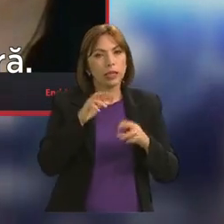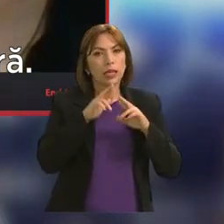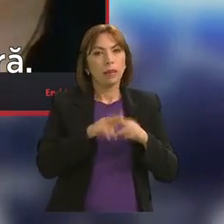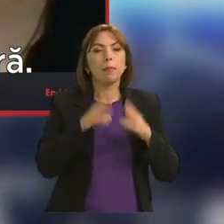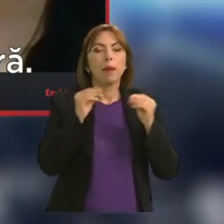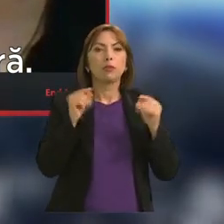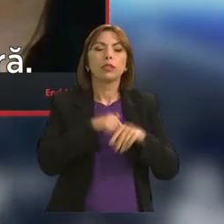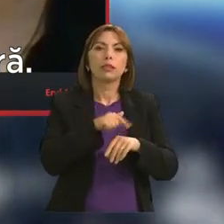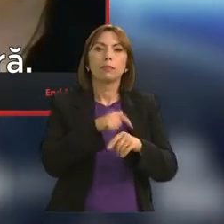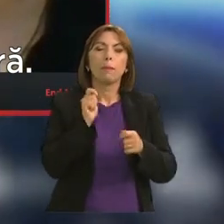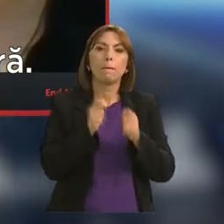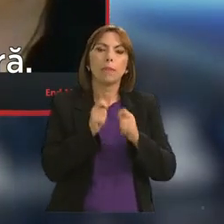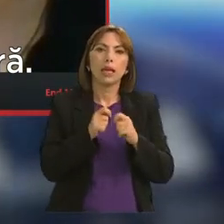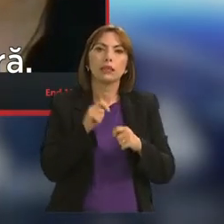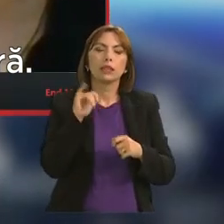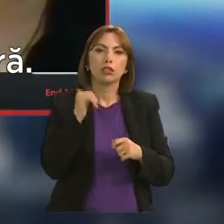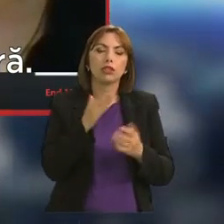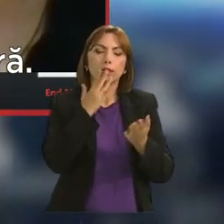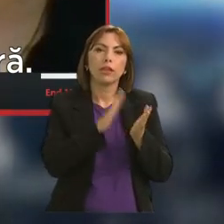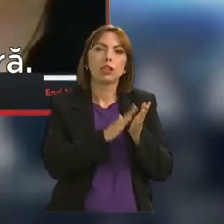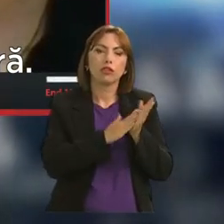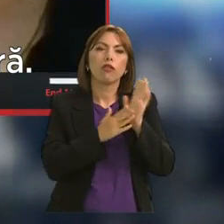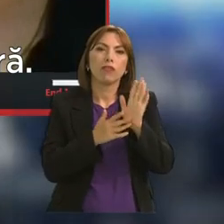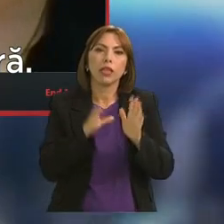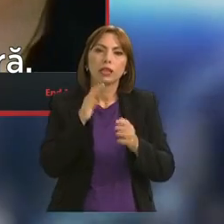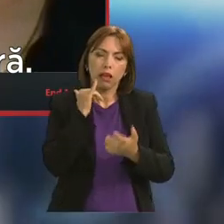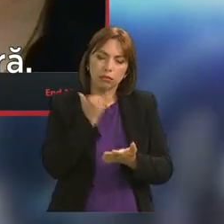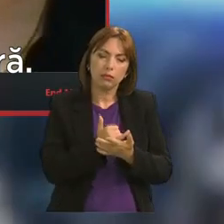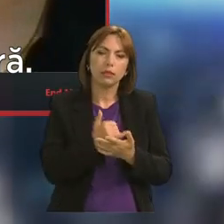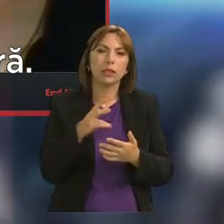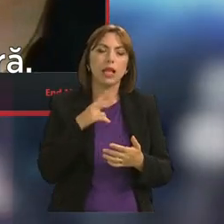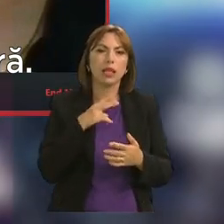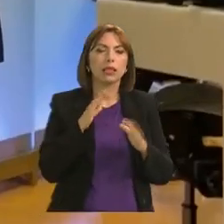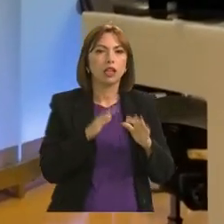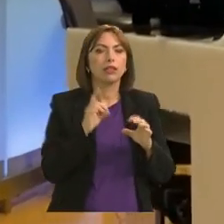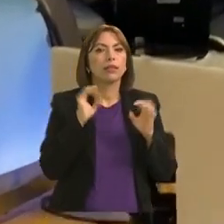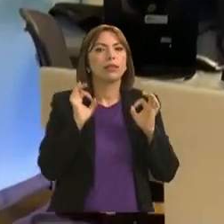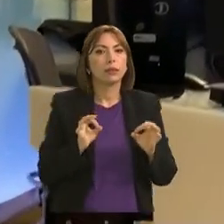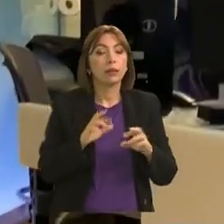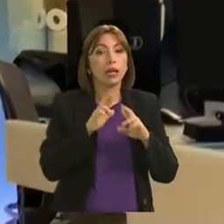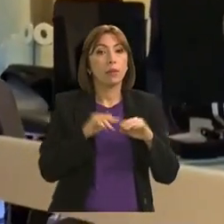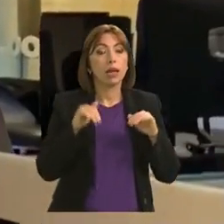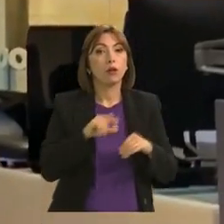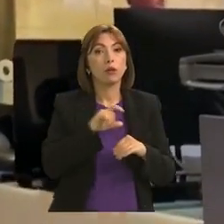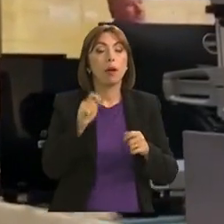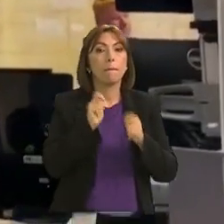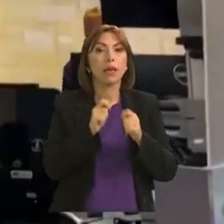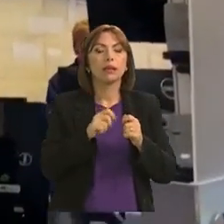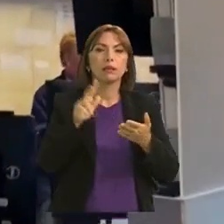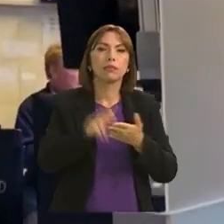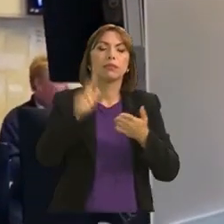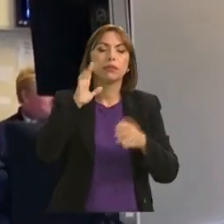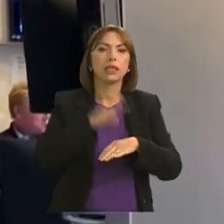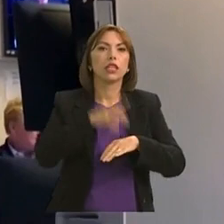mai mult timp pe piață și să dovedească că într-adevăr este așa de sigură. Rămâne acum doar ca piața să valideze